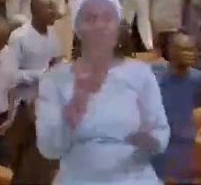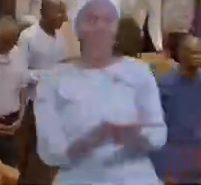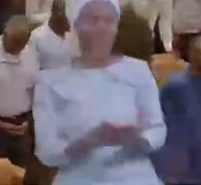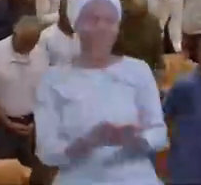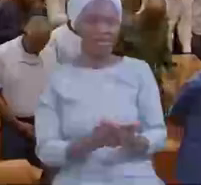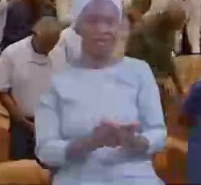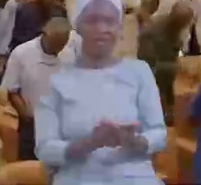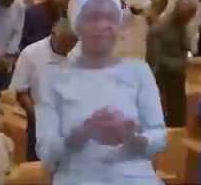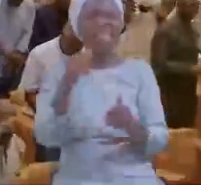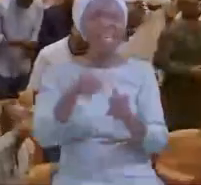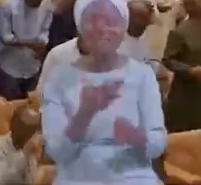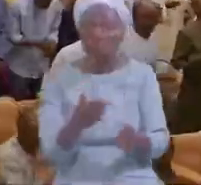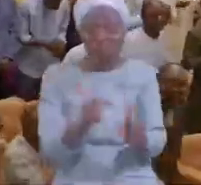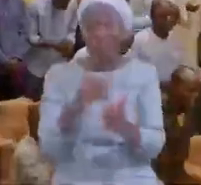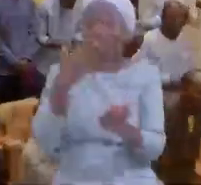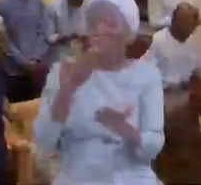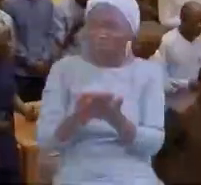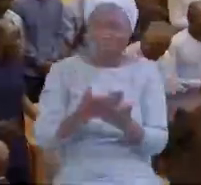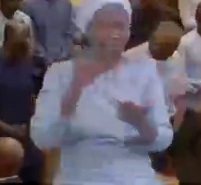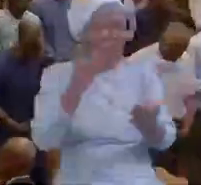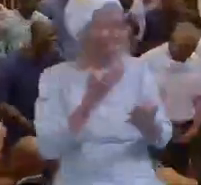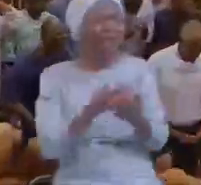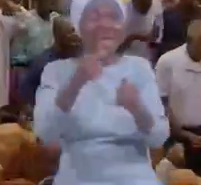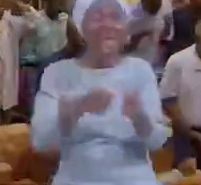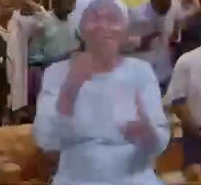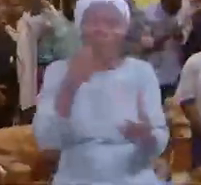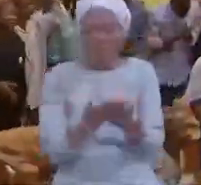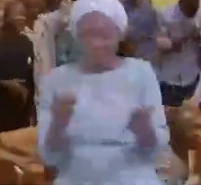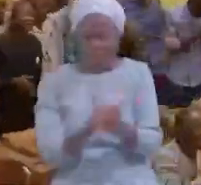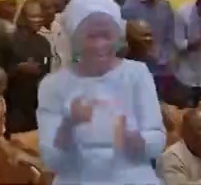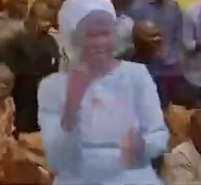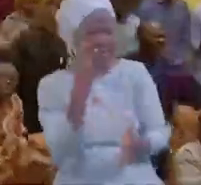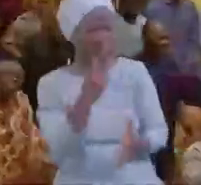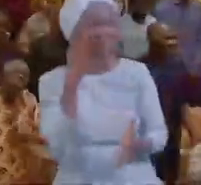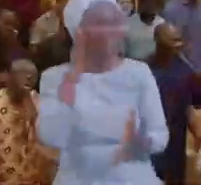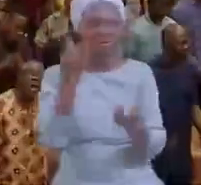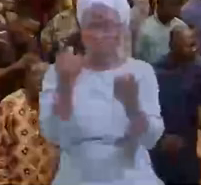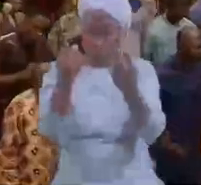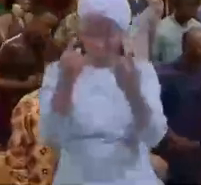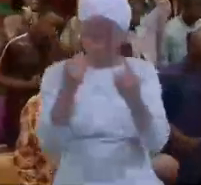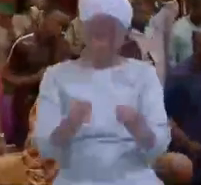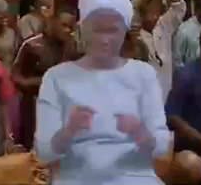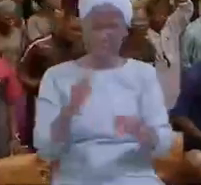Vous voyez toutes bonnes choses que vous voyez. Ces bonnes choses viendront dans votre vie.